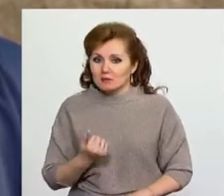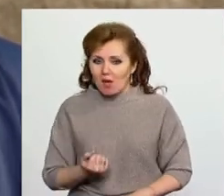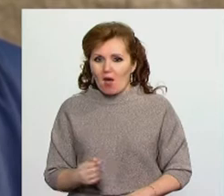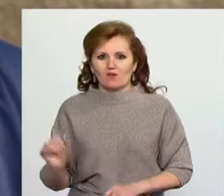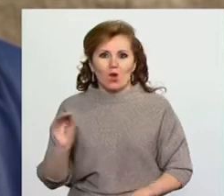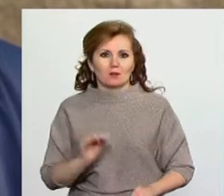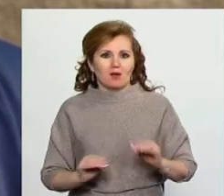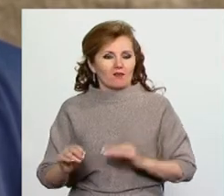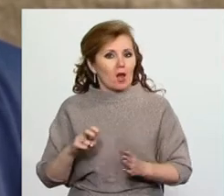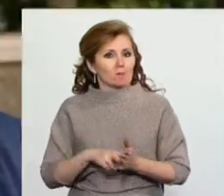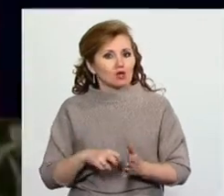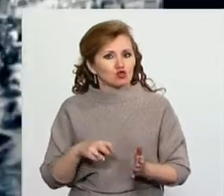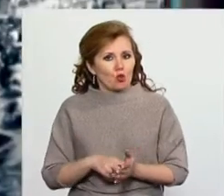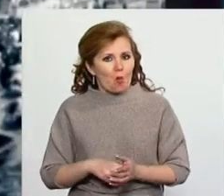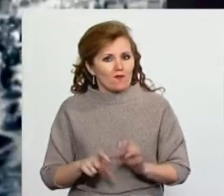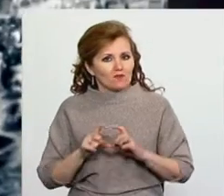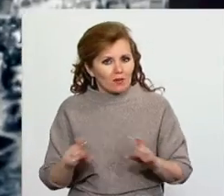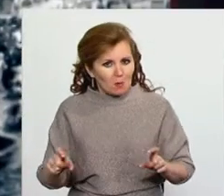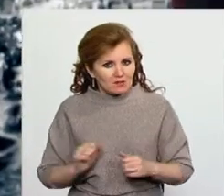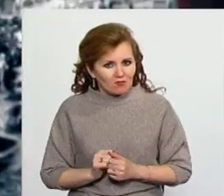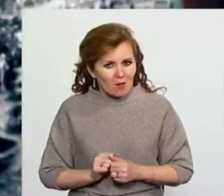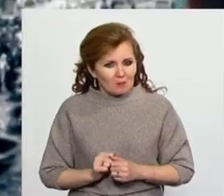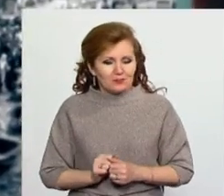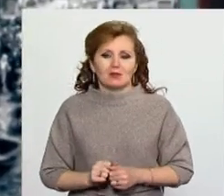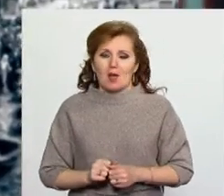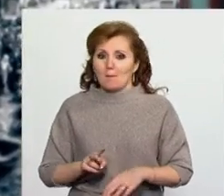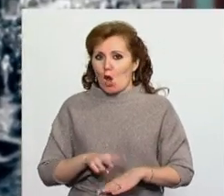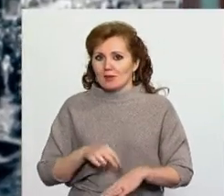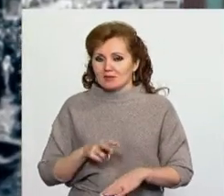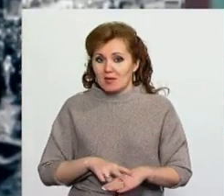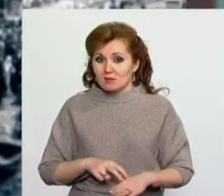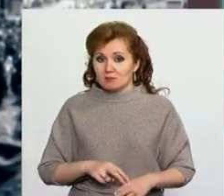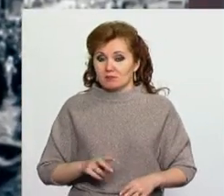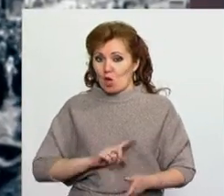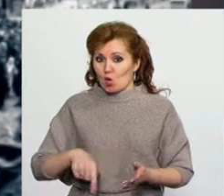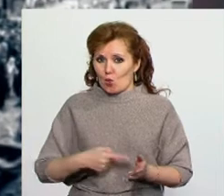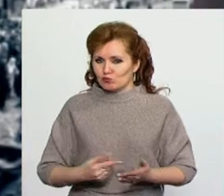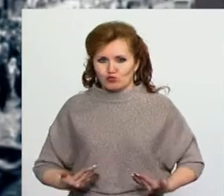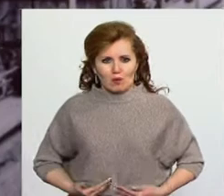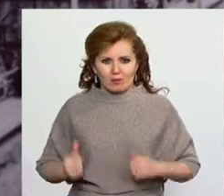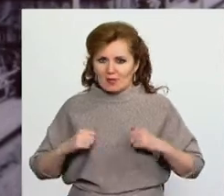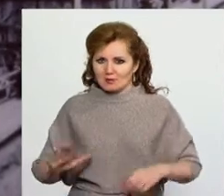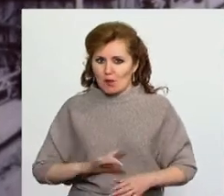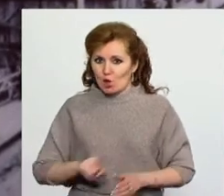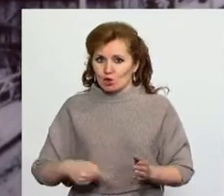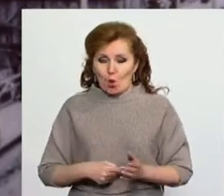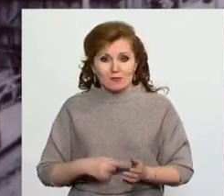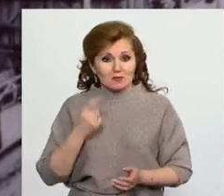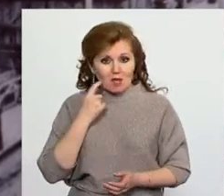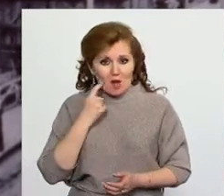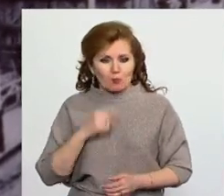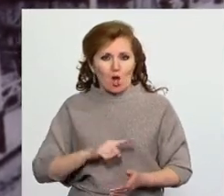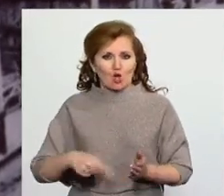Формирование почтового ведомства. Надо сказать, что полицейским уезда жилось неспокойно. Сарапул, город-пристань и